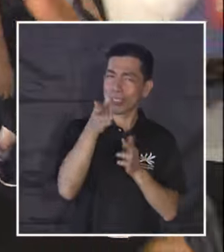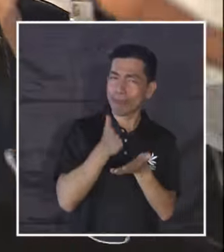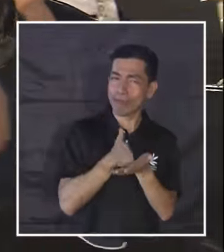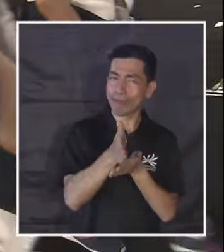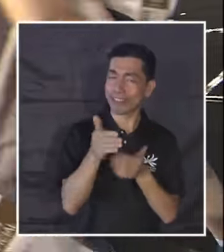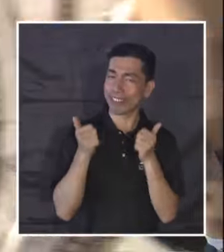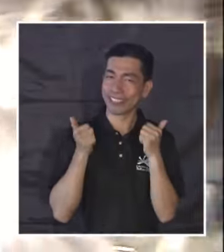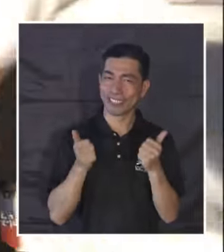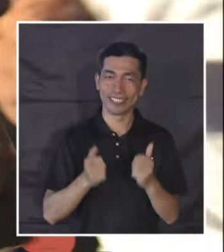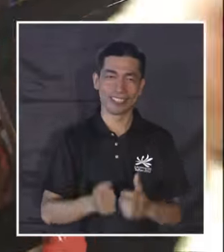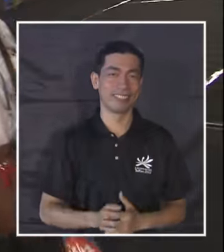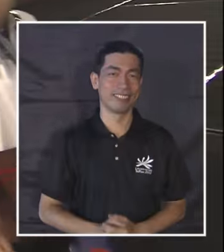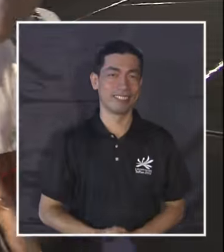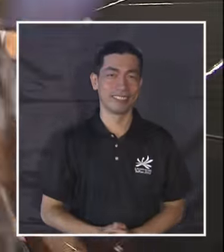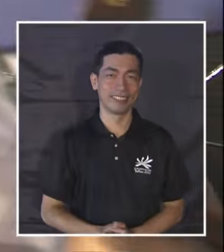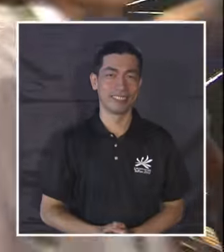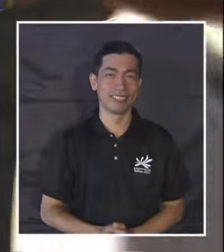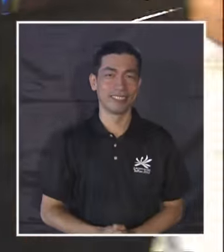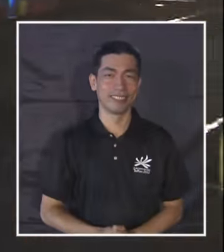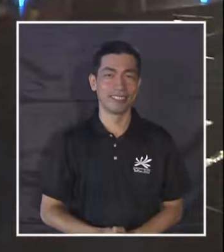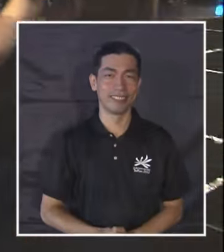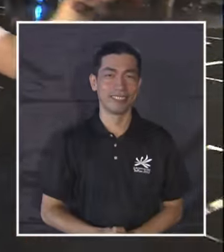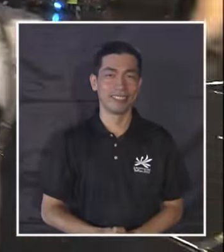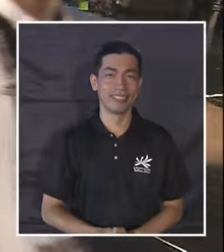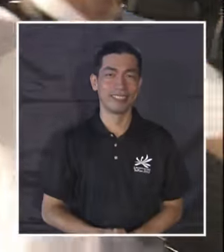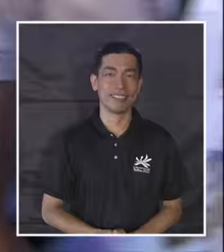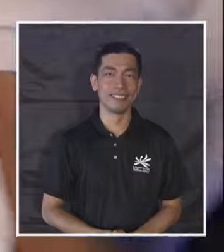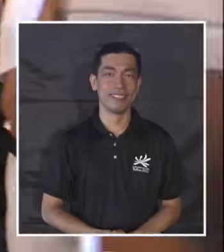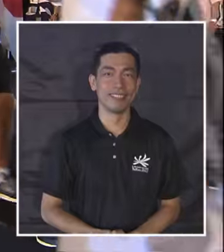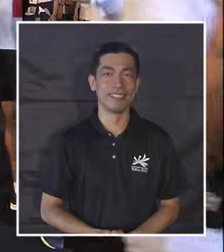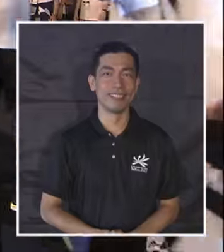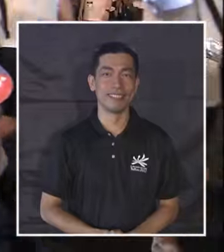的获得佳绩，祝福韩国队。